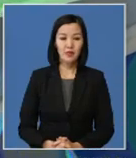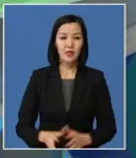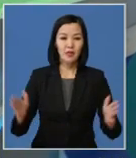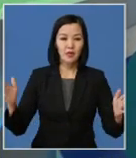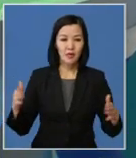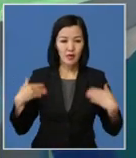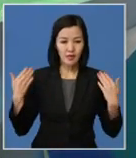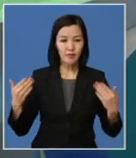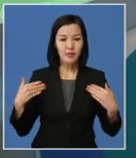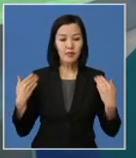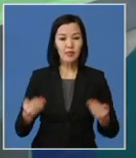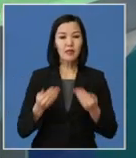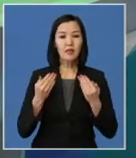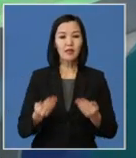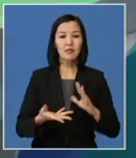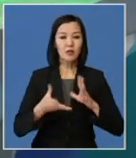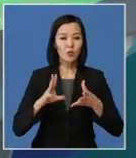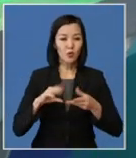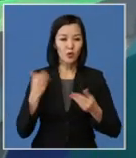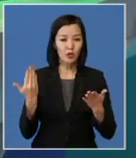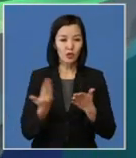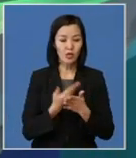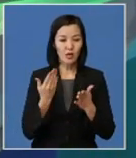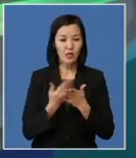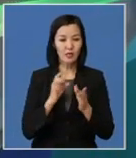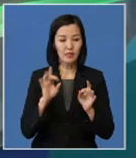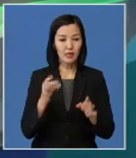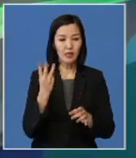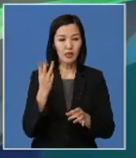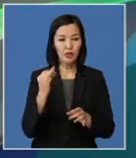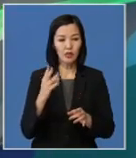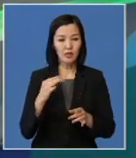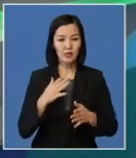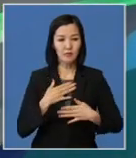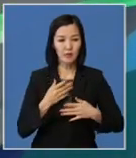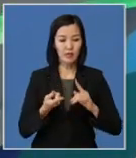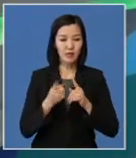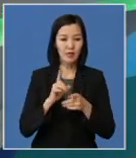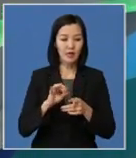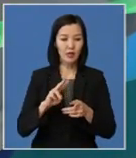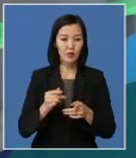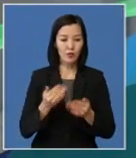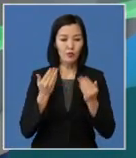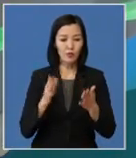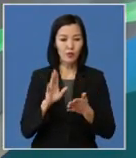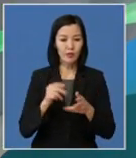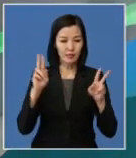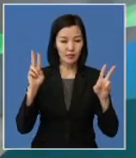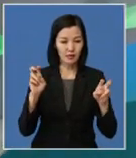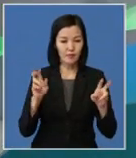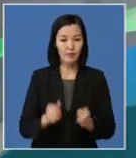Ассаламу алейкум, ардақты ағайын. Жетісу арнасында қорытынды жаңалықтар топтамасы. Студияда Шыңғыс Қалиден, сурд аудармада Айгүл Жұмашқызы. Алдымен